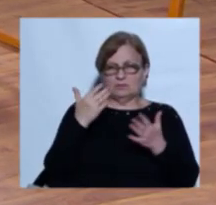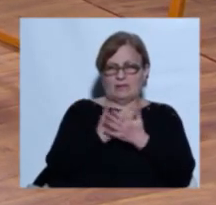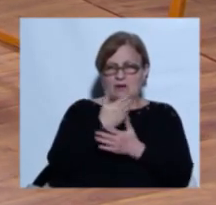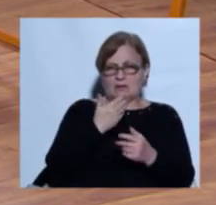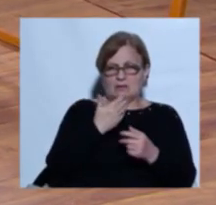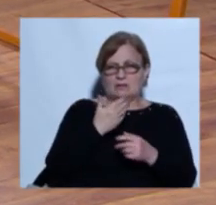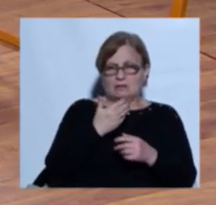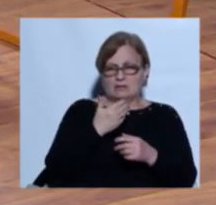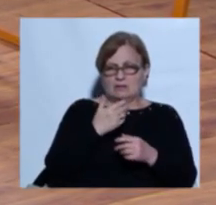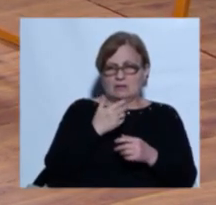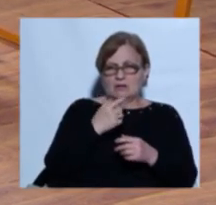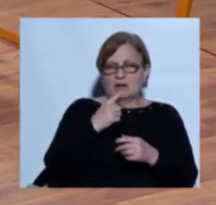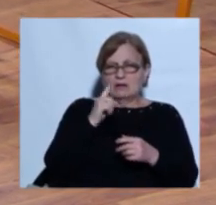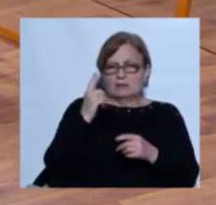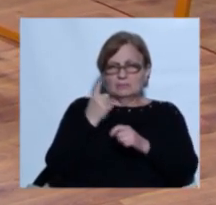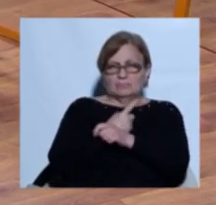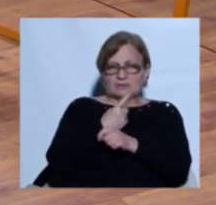პირველად